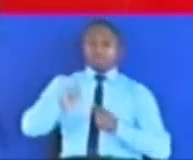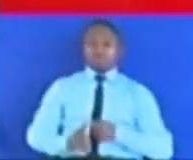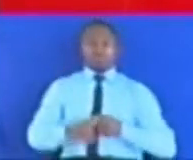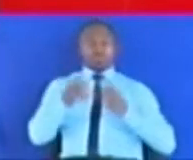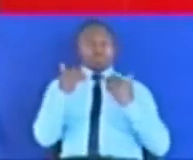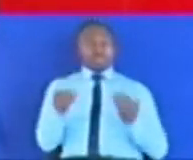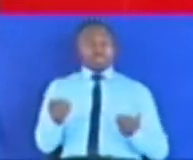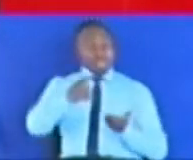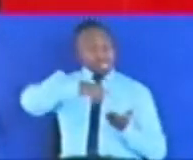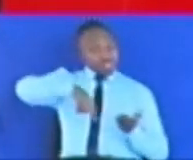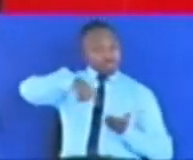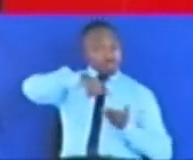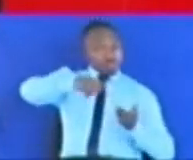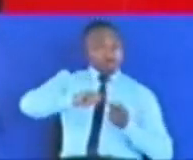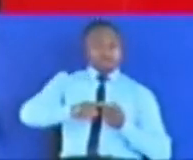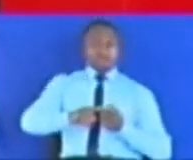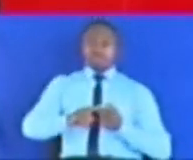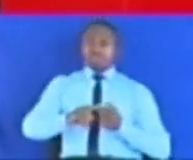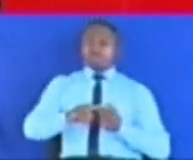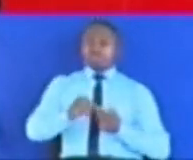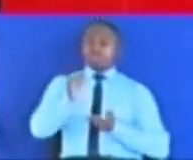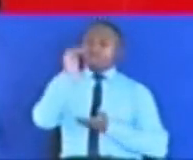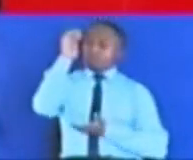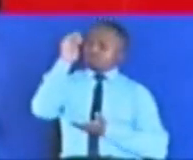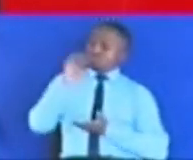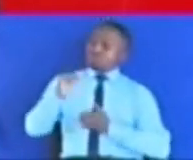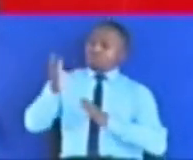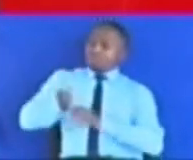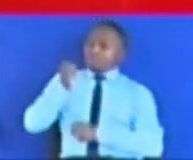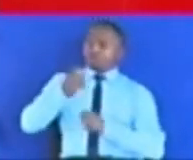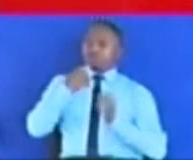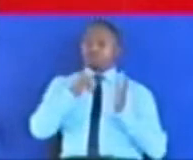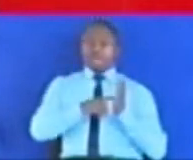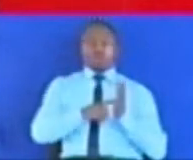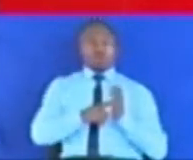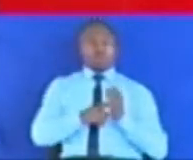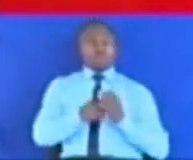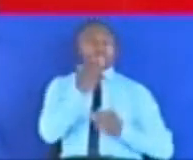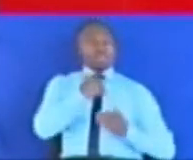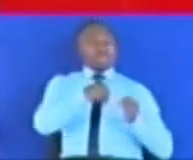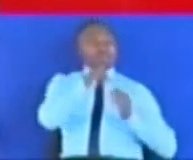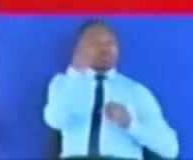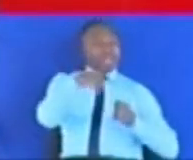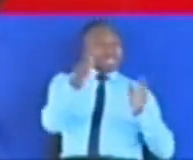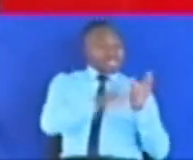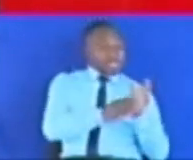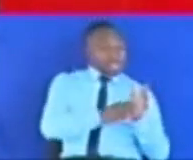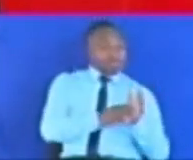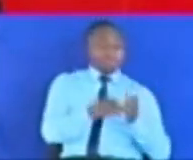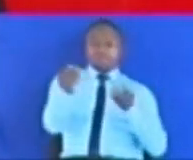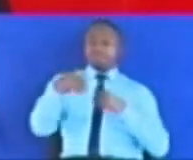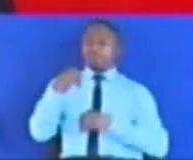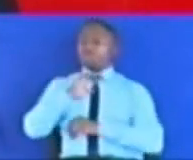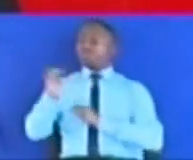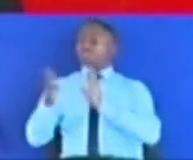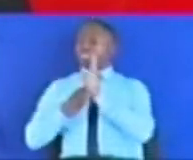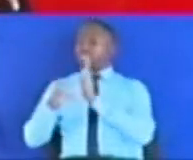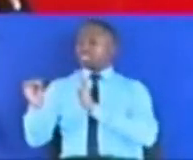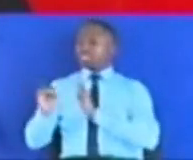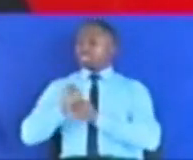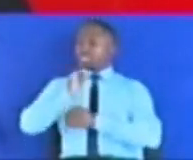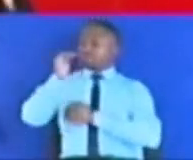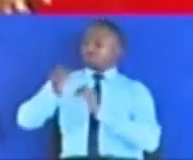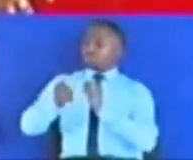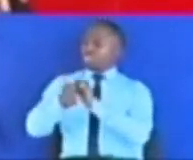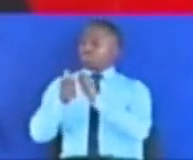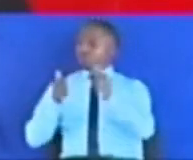unakuta kituo kinarudi nyuma kwenye mapato. Ame claim labda 900,000 lakini anakuja kupewa 90,000 ambayo inamrudisha nyuma